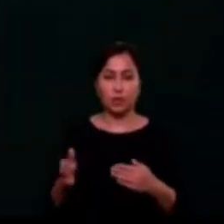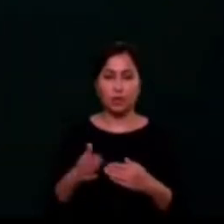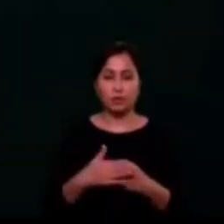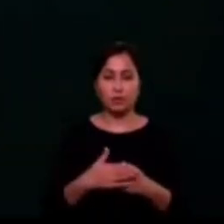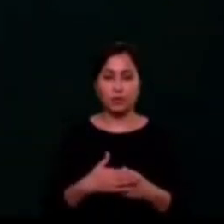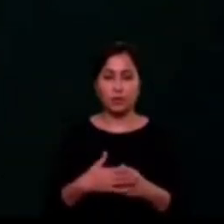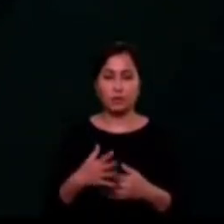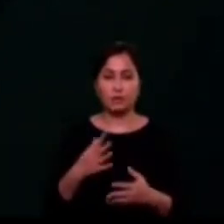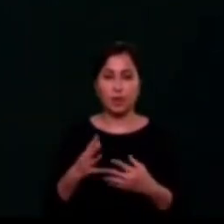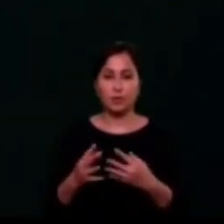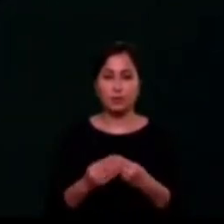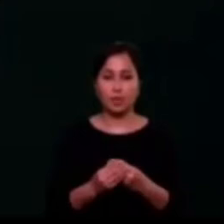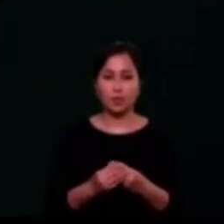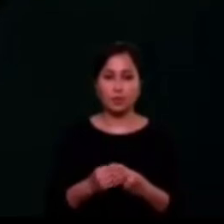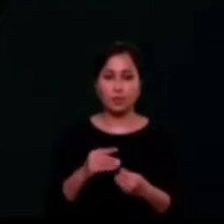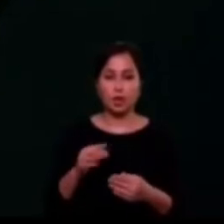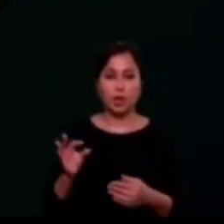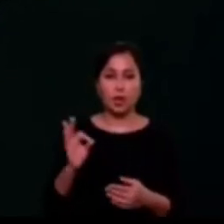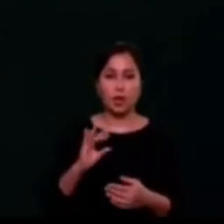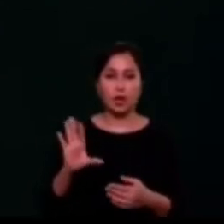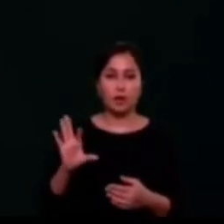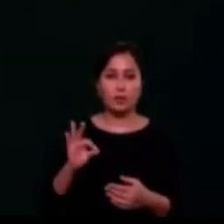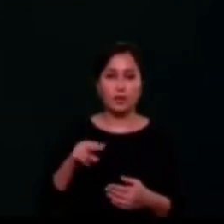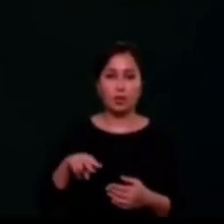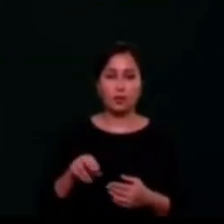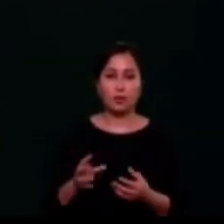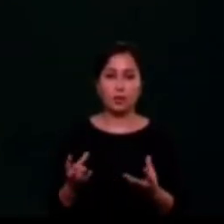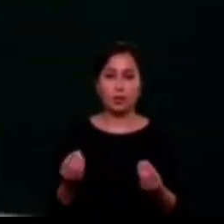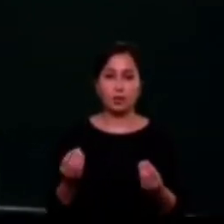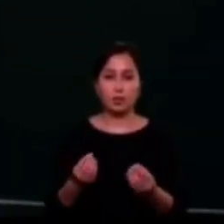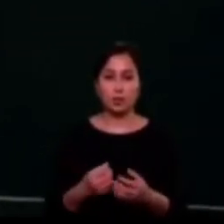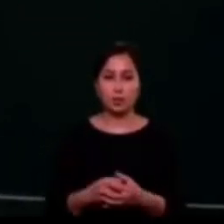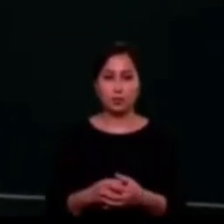Закрываем наш овал. И еще раз.